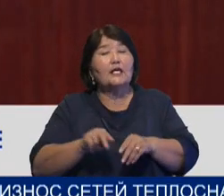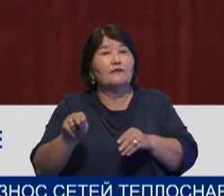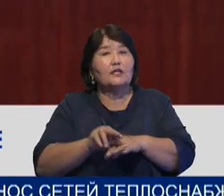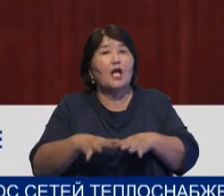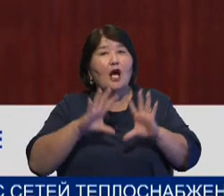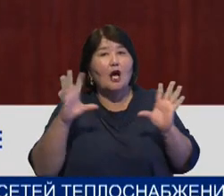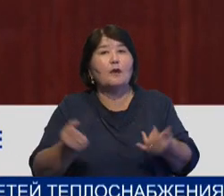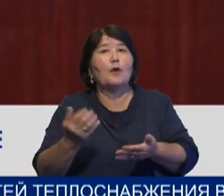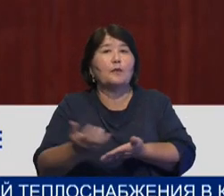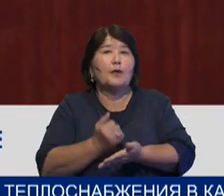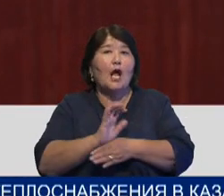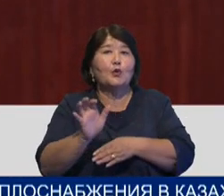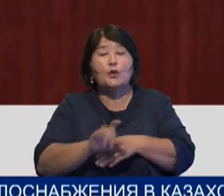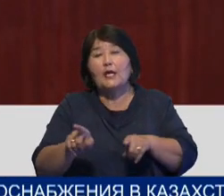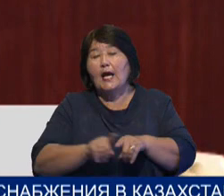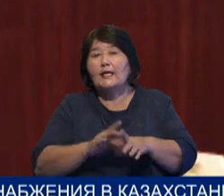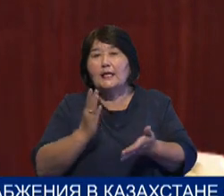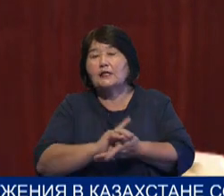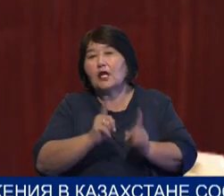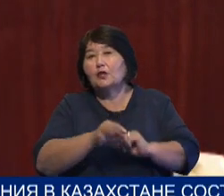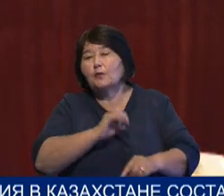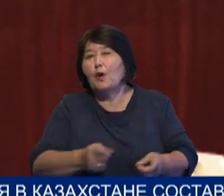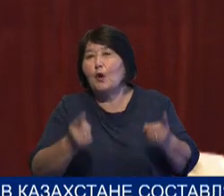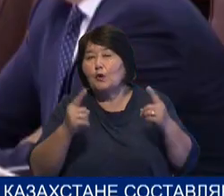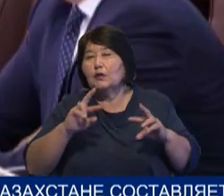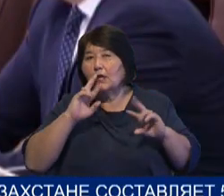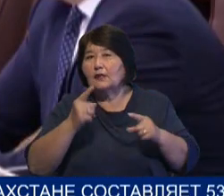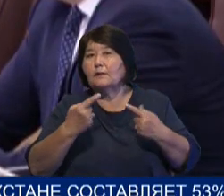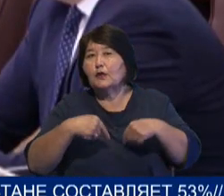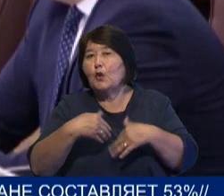объёмы производимой продукции а не становиться доходом крупных игроков отрасле